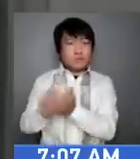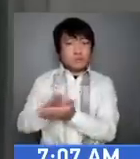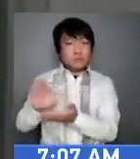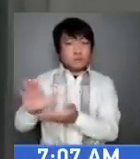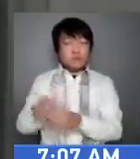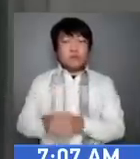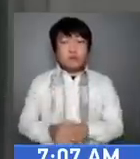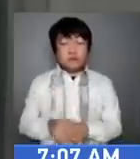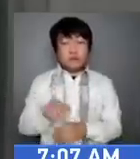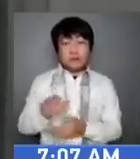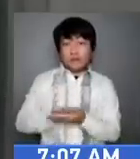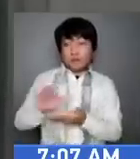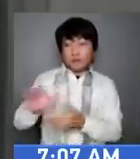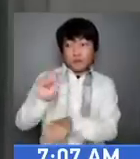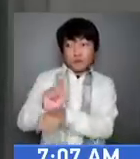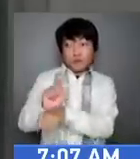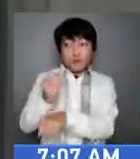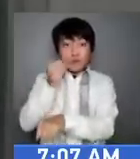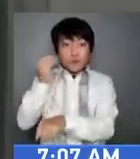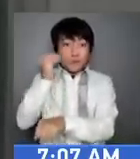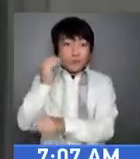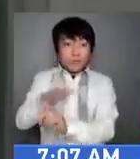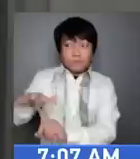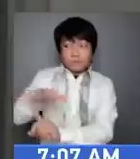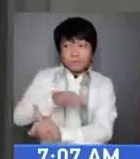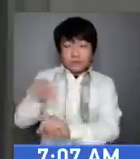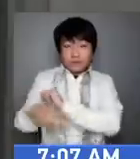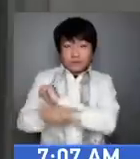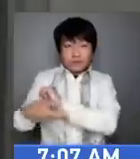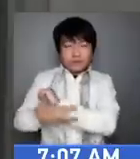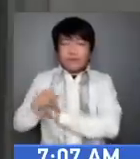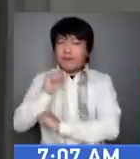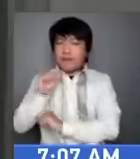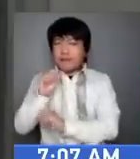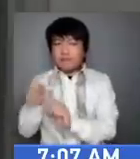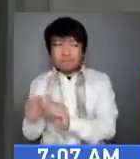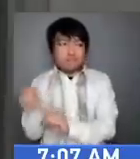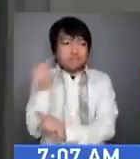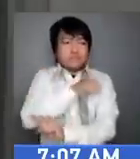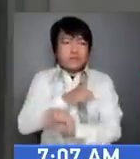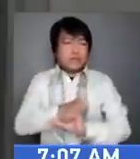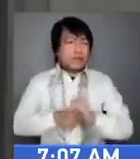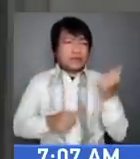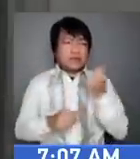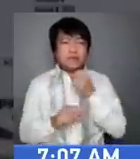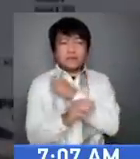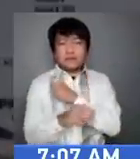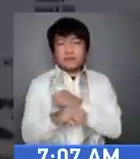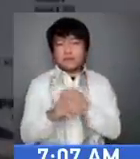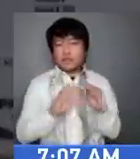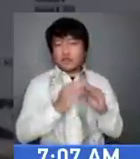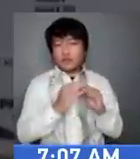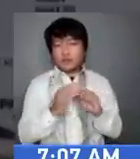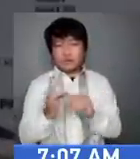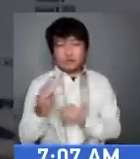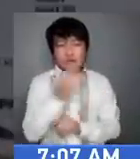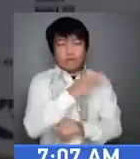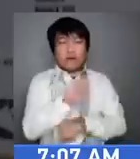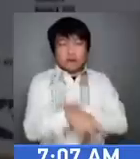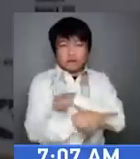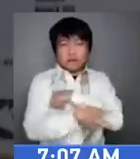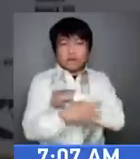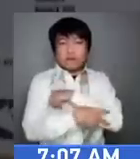mga nearby cities para doon sila gumawa ng pagbabasag kotse. Ginagamitan ng flat